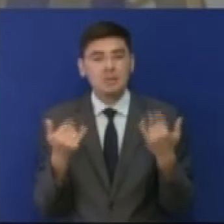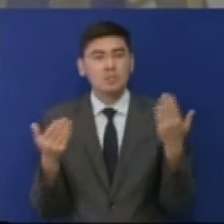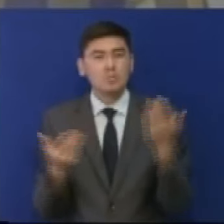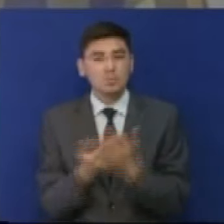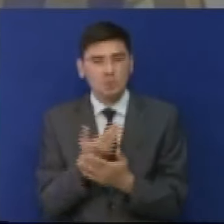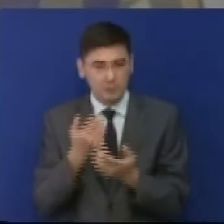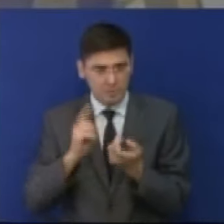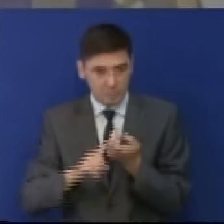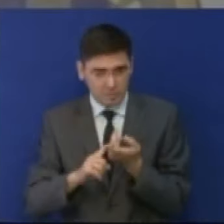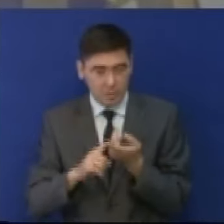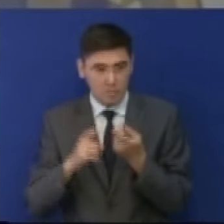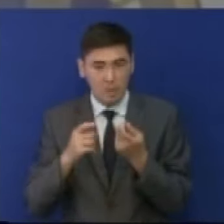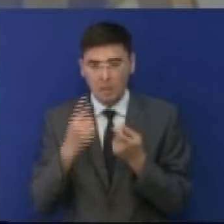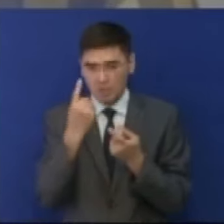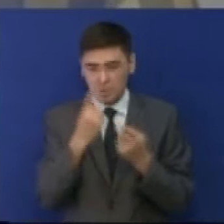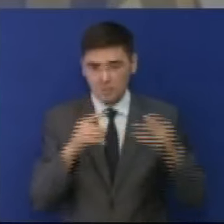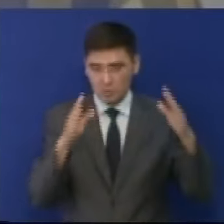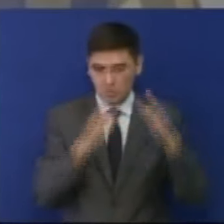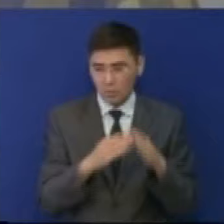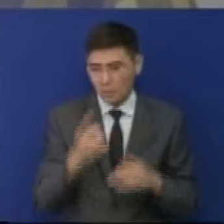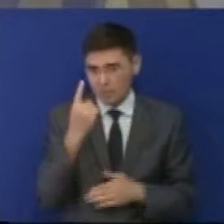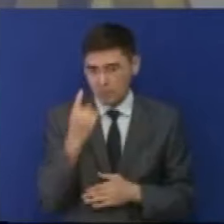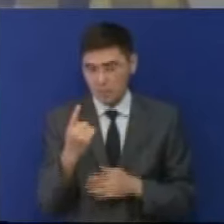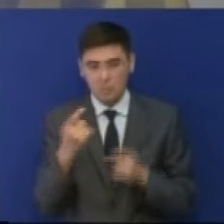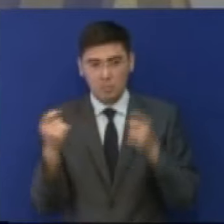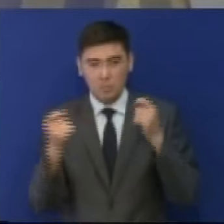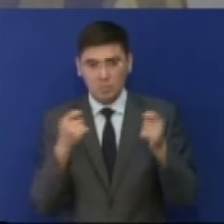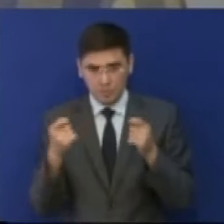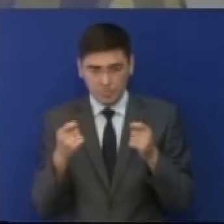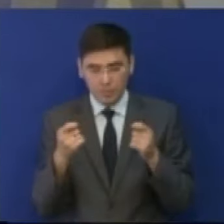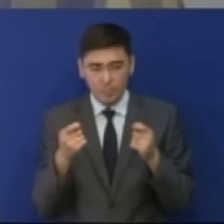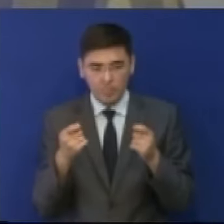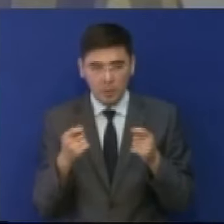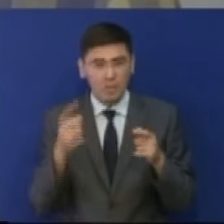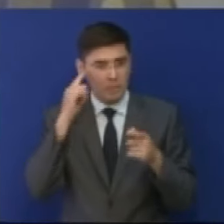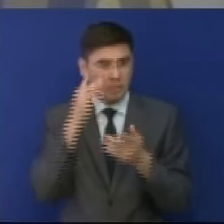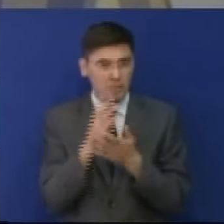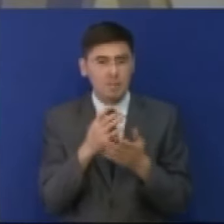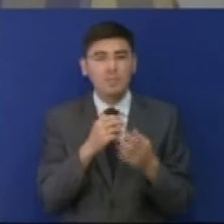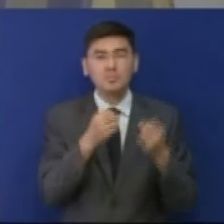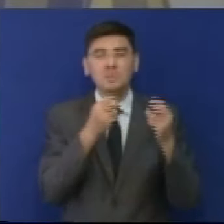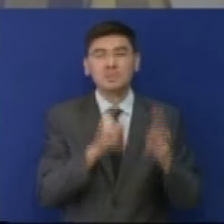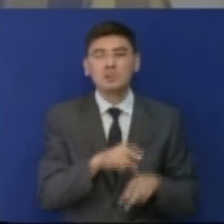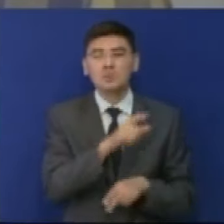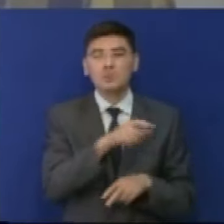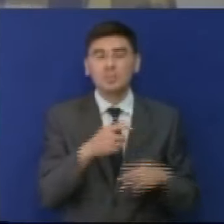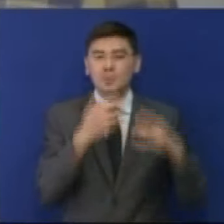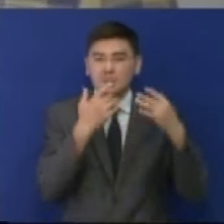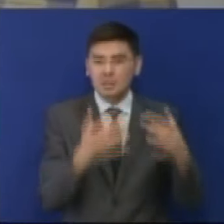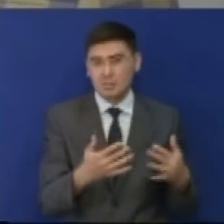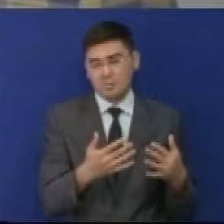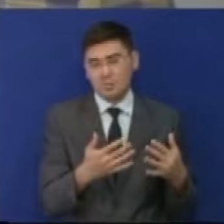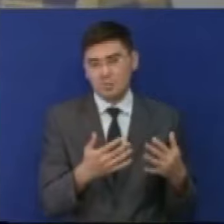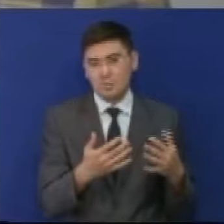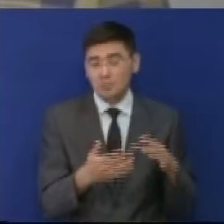по жилищным отношениям вот один дом, одна система управления, это количество возрастет и более 1000, то есть нужны люди. И